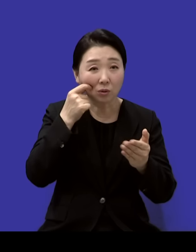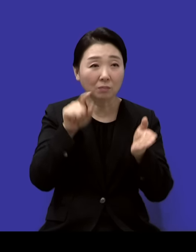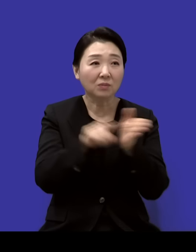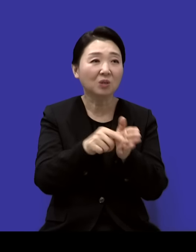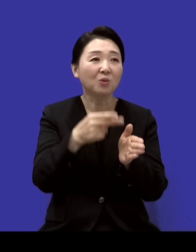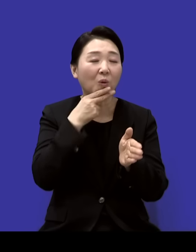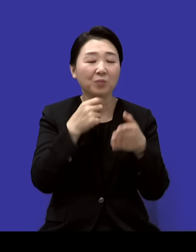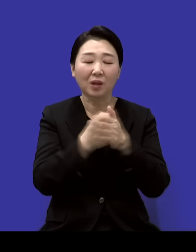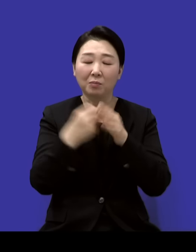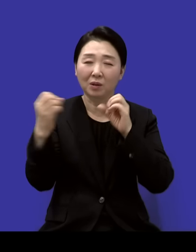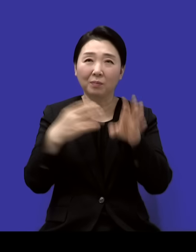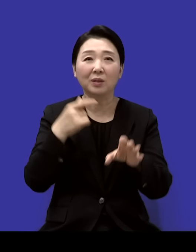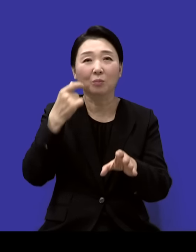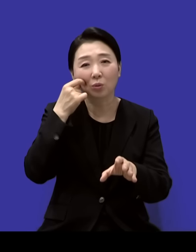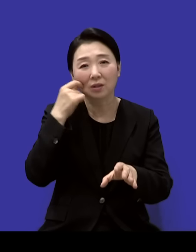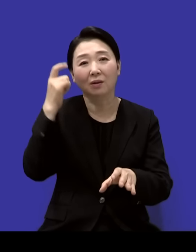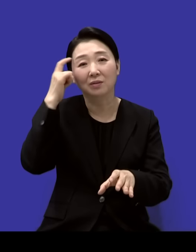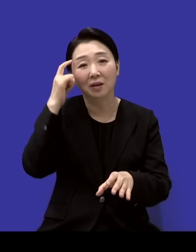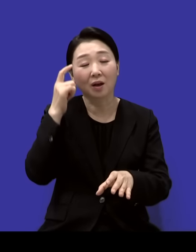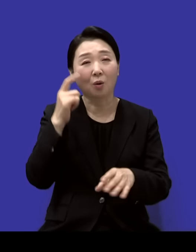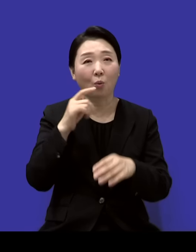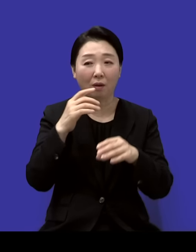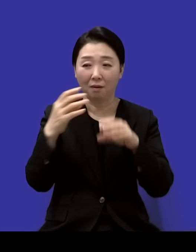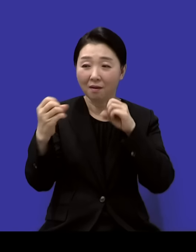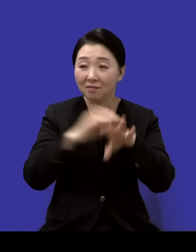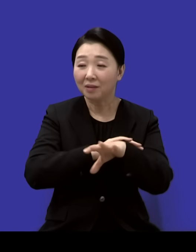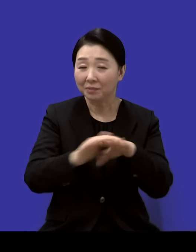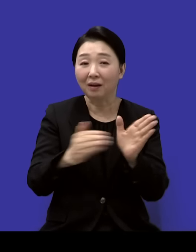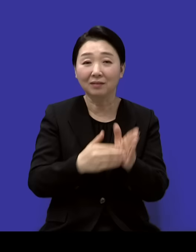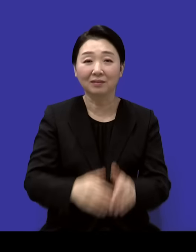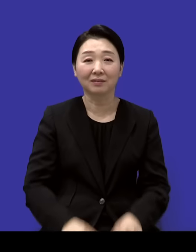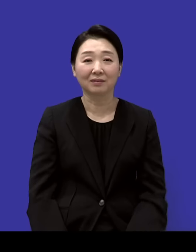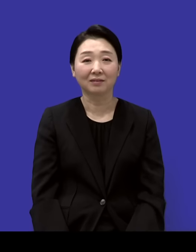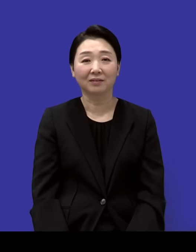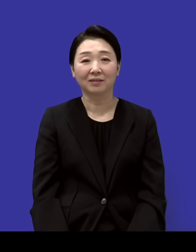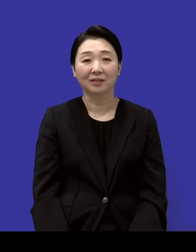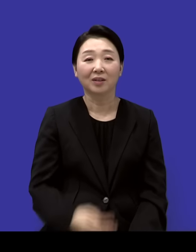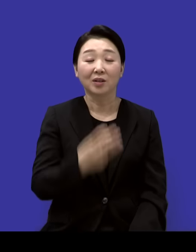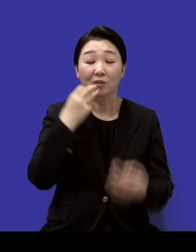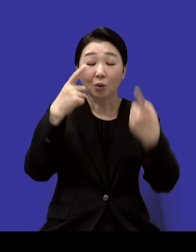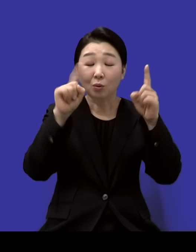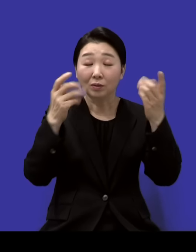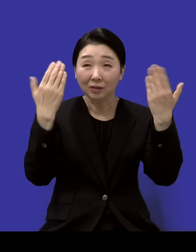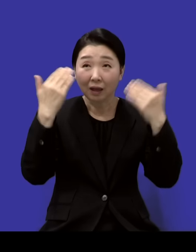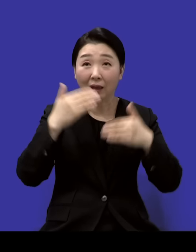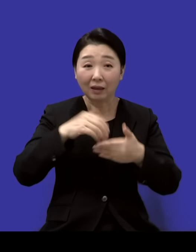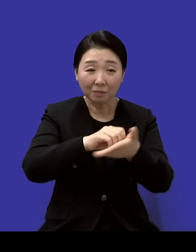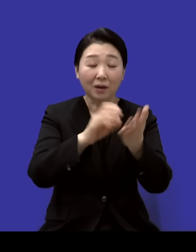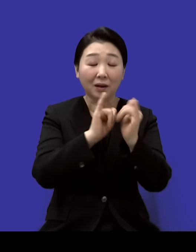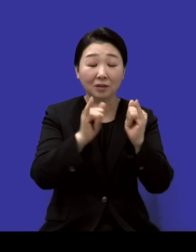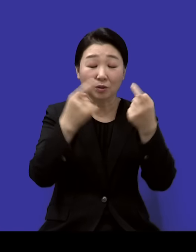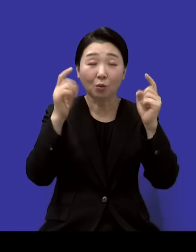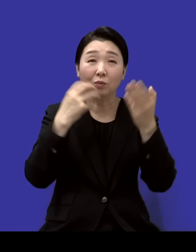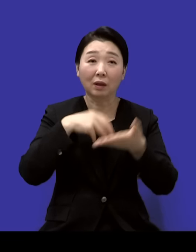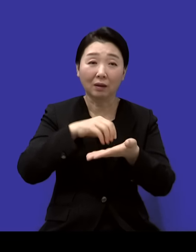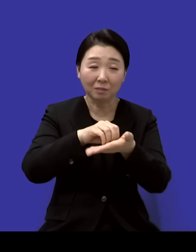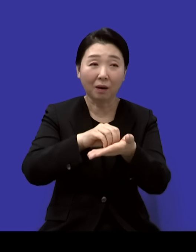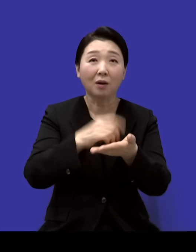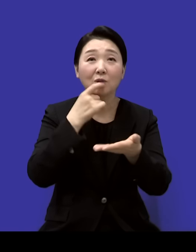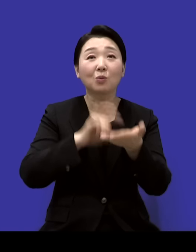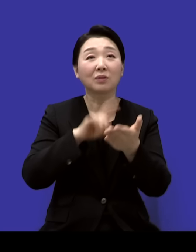줄 알았고 그랬겠어요. 진짜. 너무 잘 받으시니까. 네. 좀 믿음이 서울대 없어서 가는 저런 사람들이 서울대 가는 게 제일 쉬워. 서울대 안 가는 사람이 이해가 안 됐대잖아요.